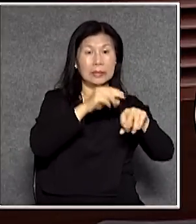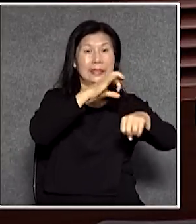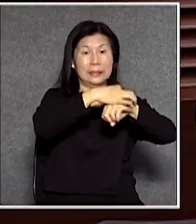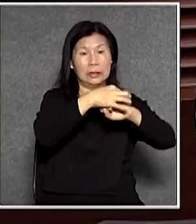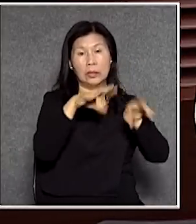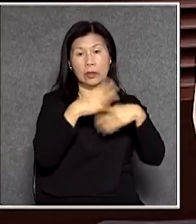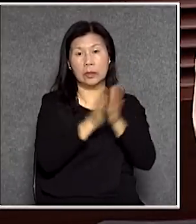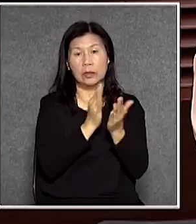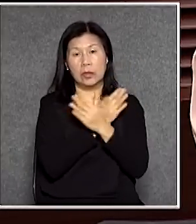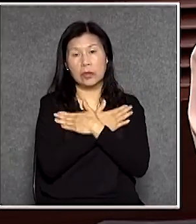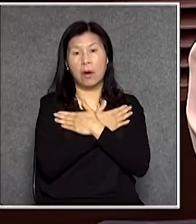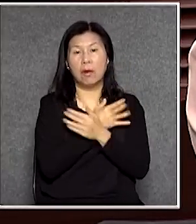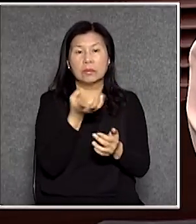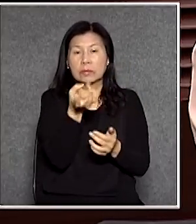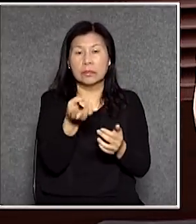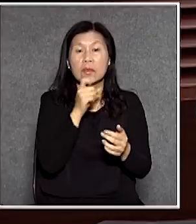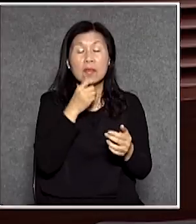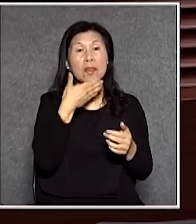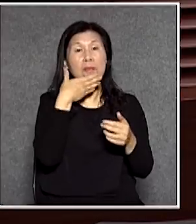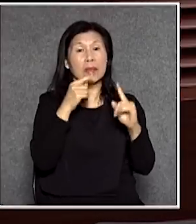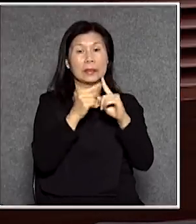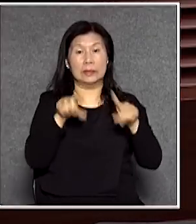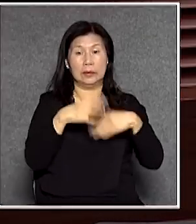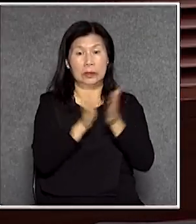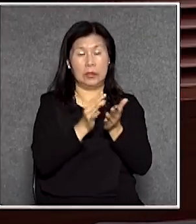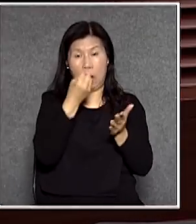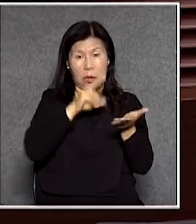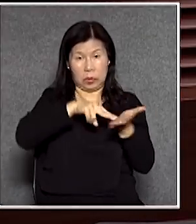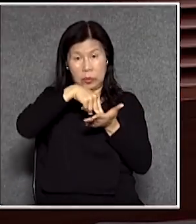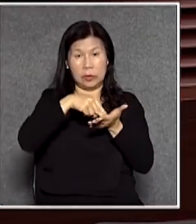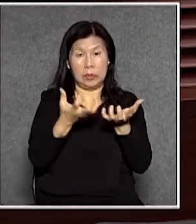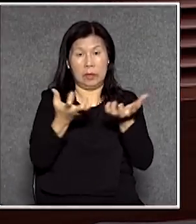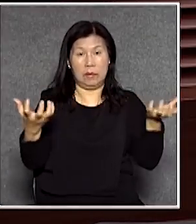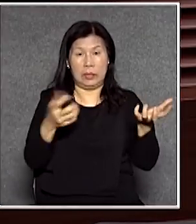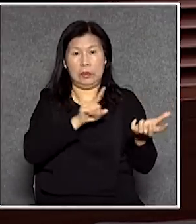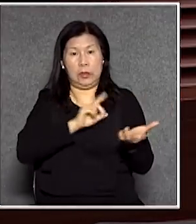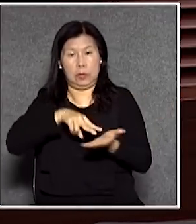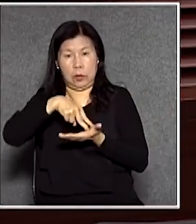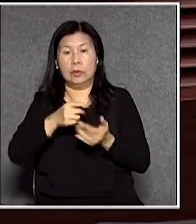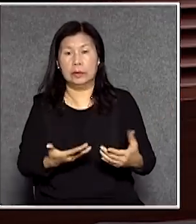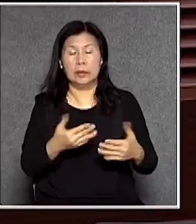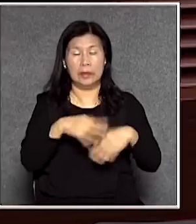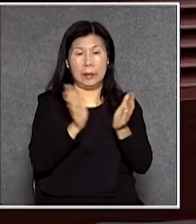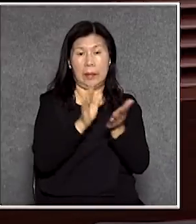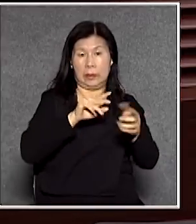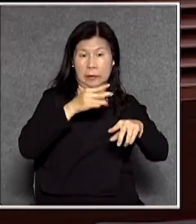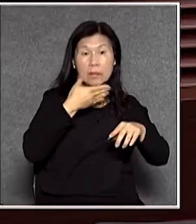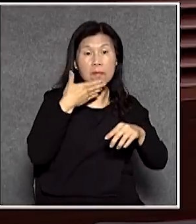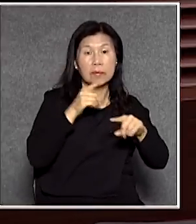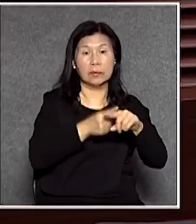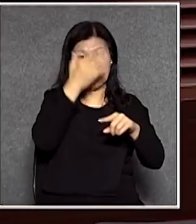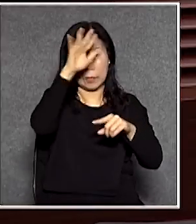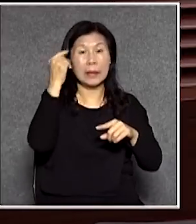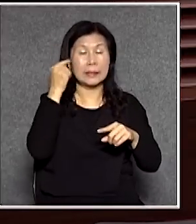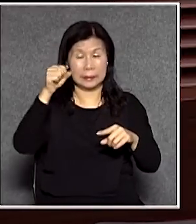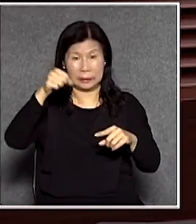感如此薄弱，有些青年人甚至有港獨分離國家的意識，這種刻意令青年人只懂認